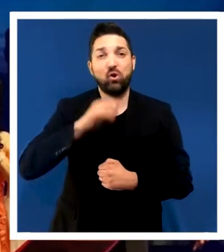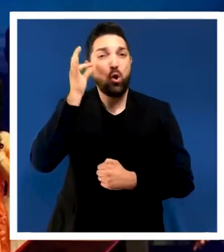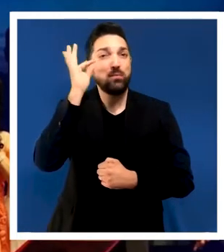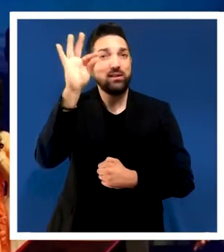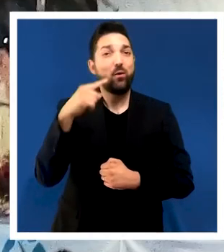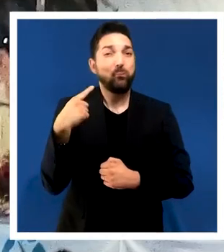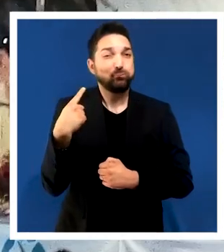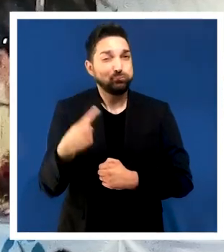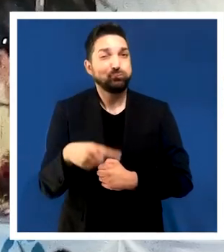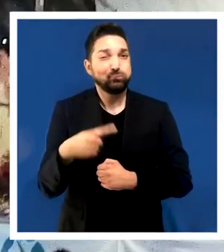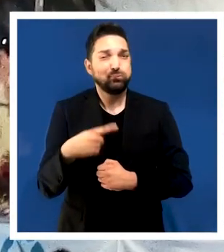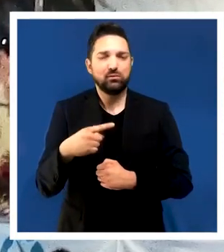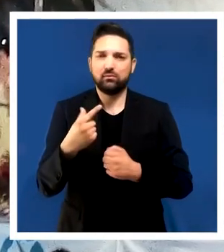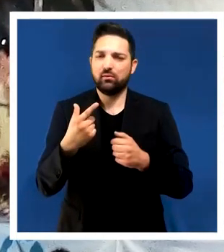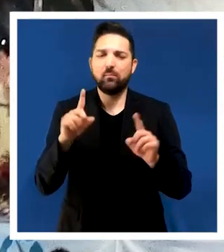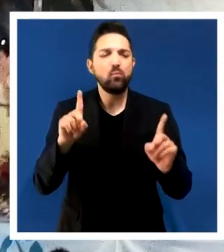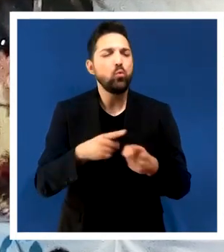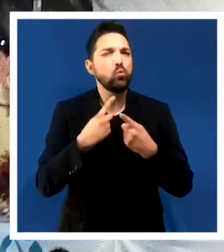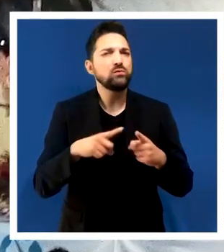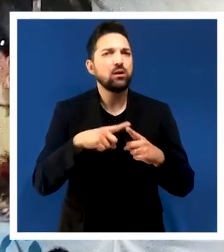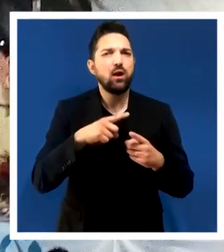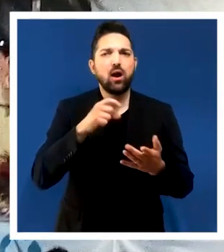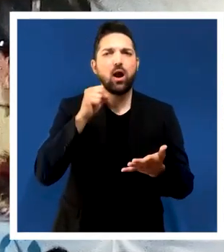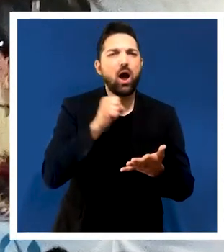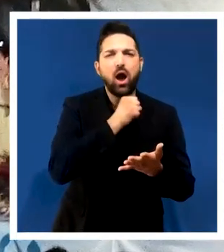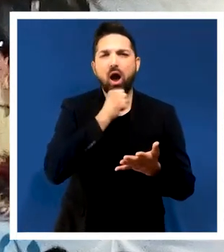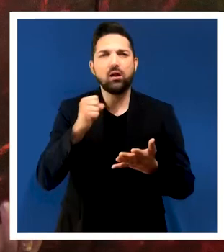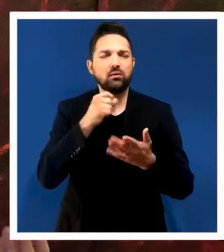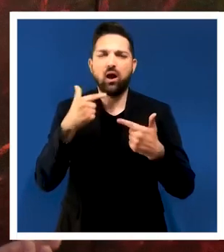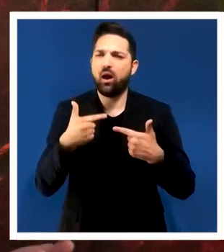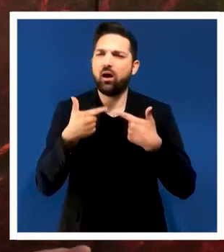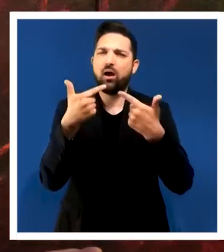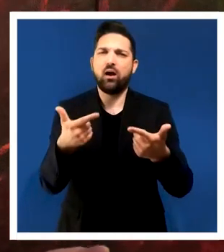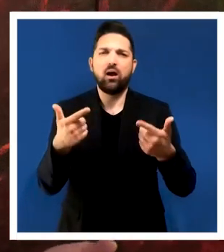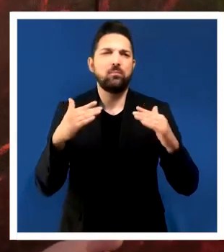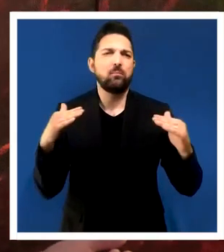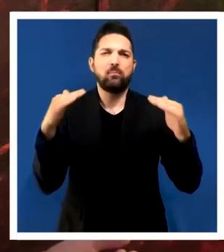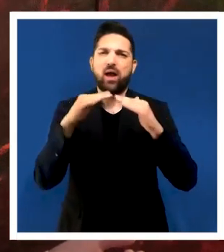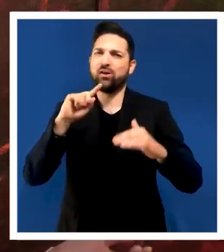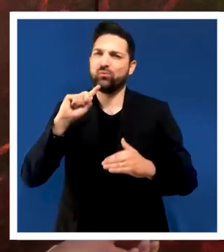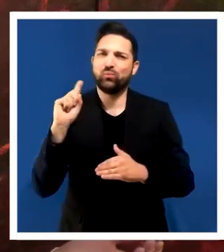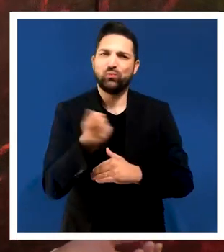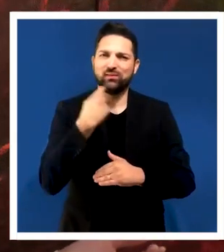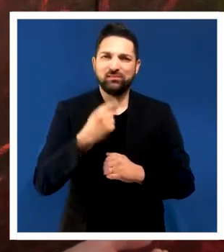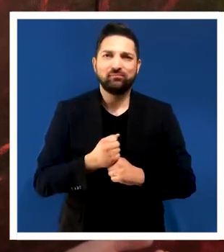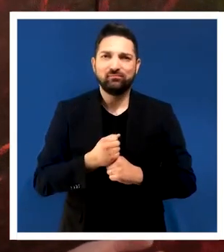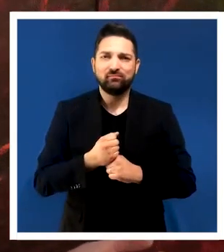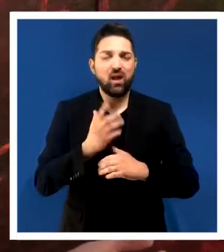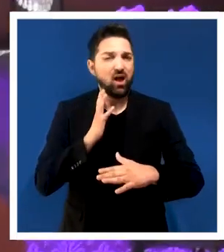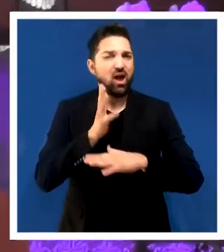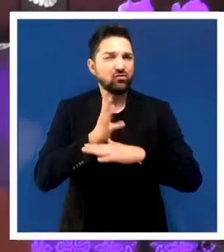Soap Opera Dream: offrire la musica, il canto ed arrivare al cuore della gente. Dimostreremo che con la